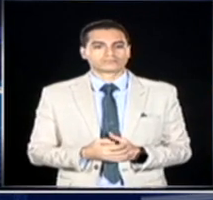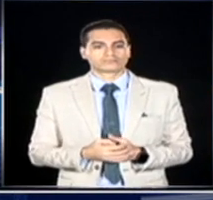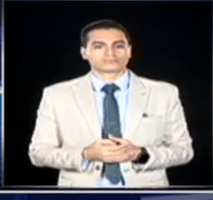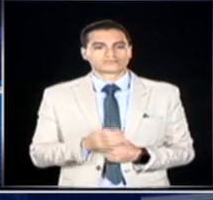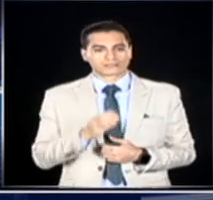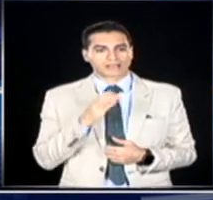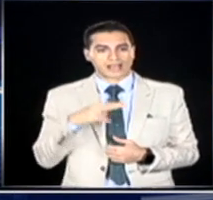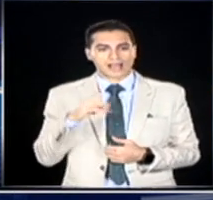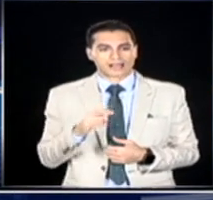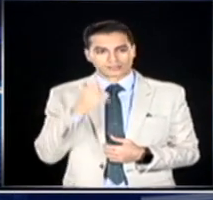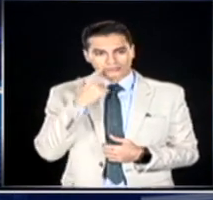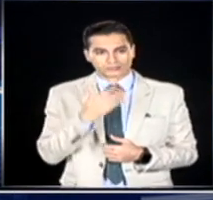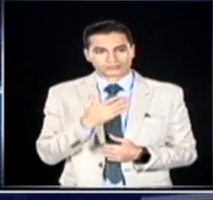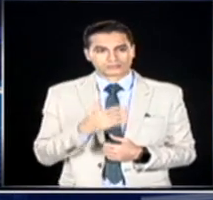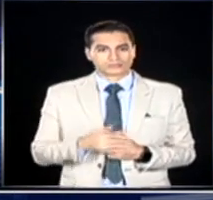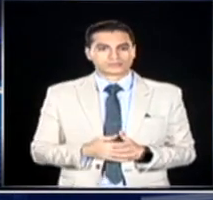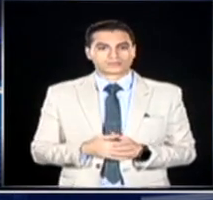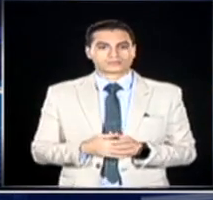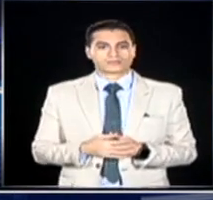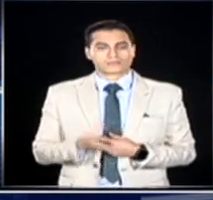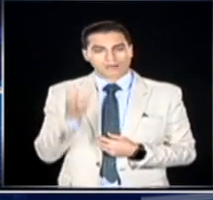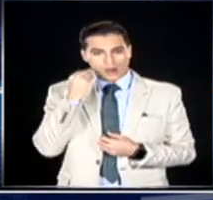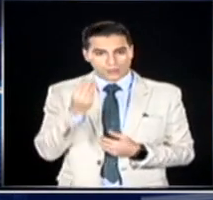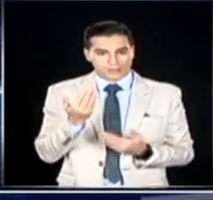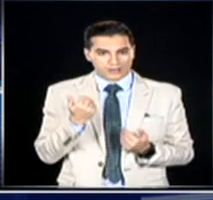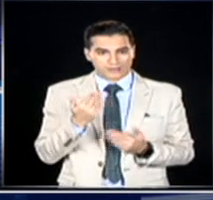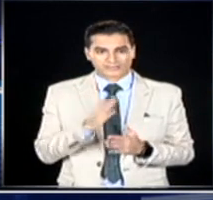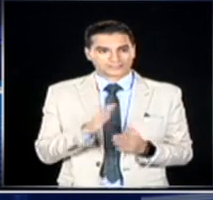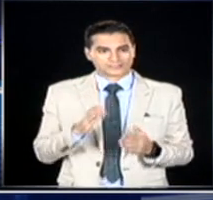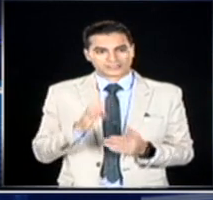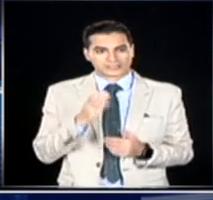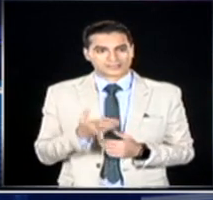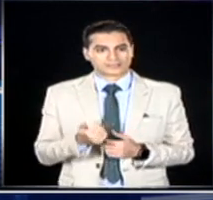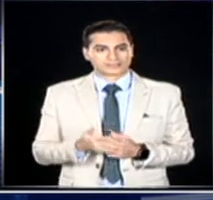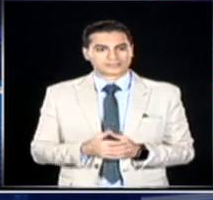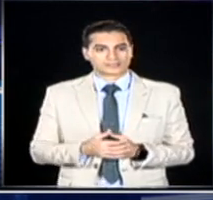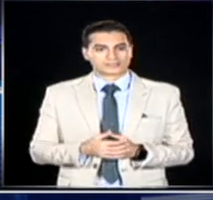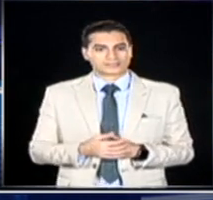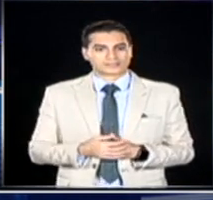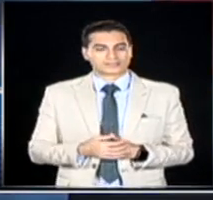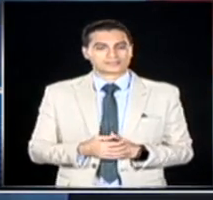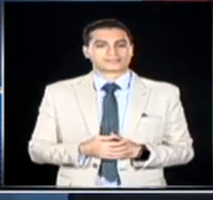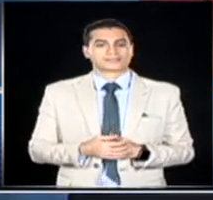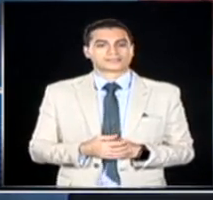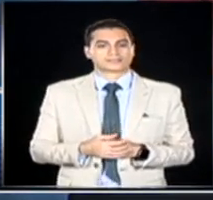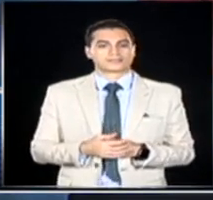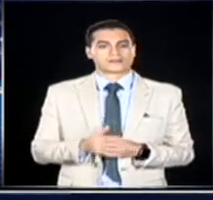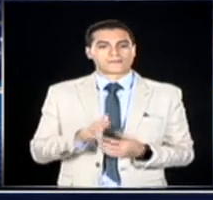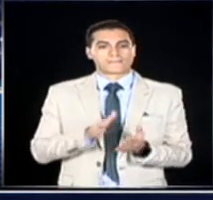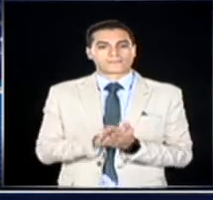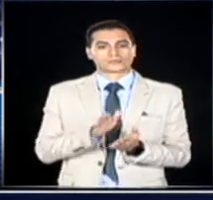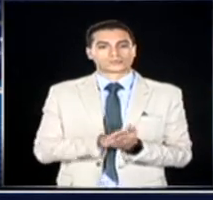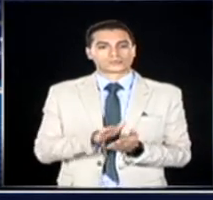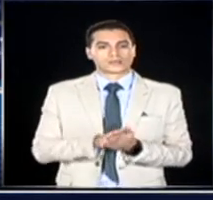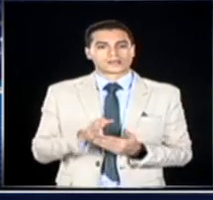عندك إجابة يا علي؟ معلومة ولا؟ مفيش معلومة. في إجابة، مطروح.